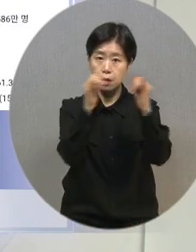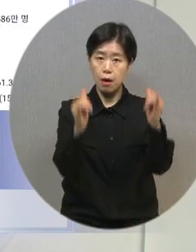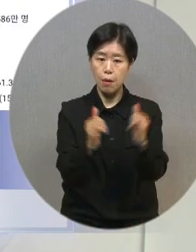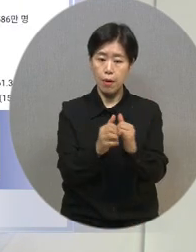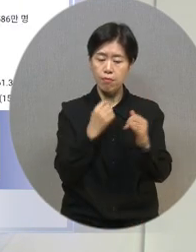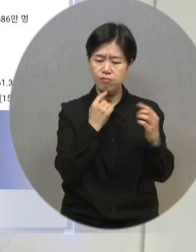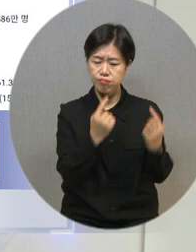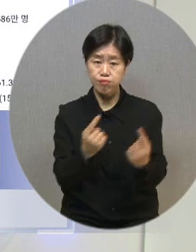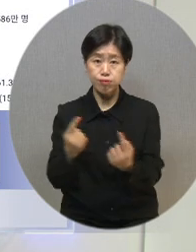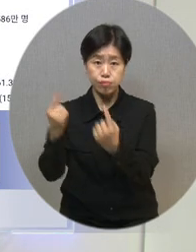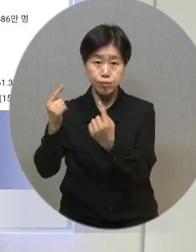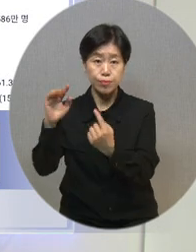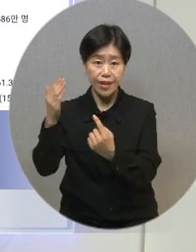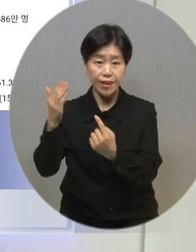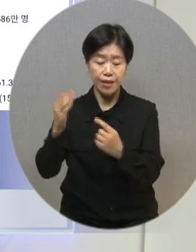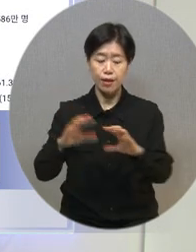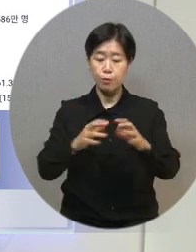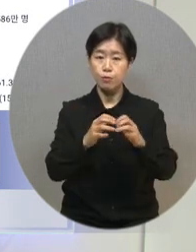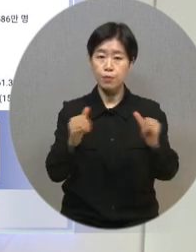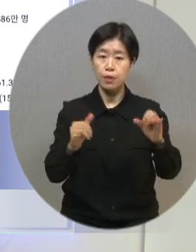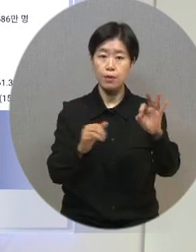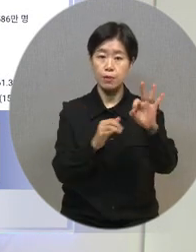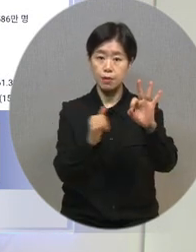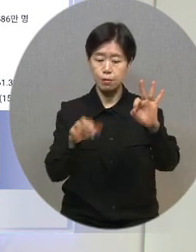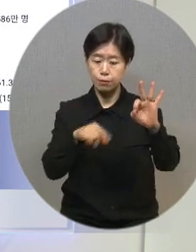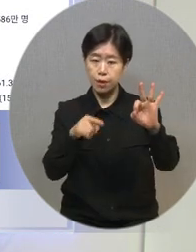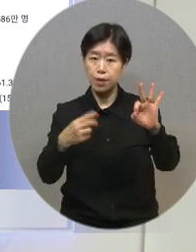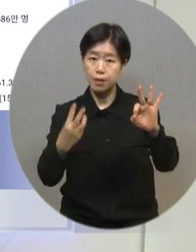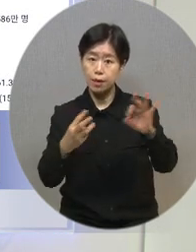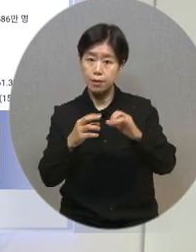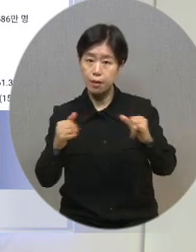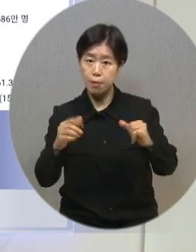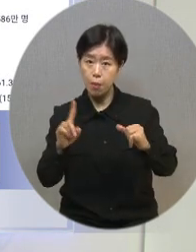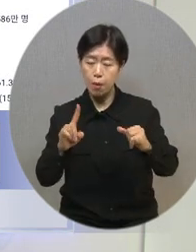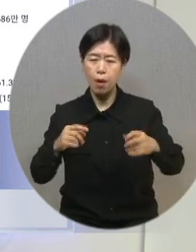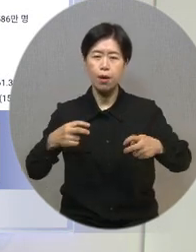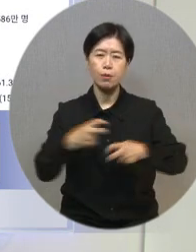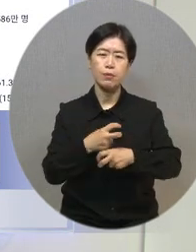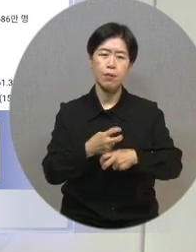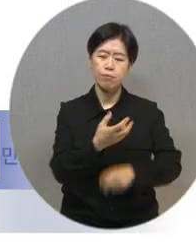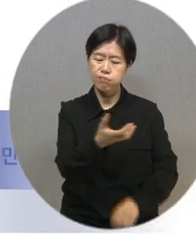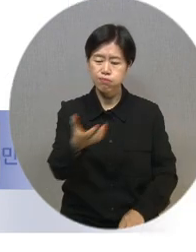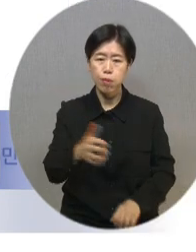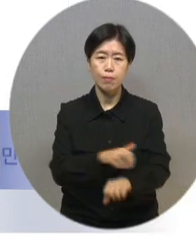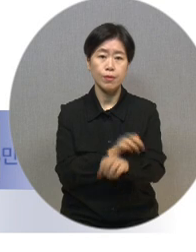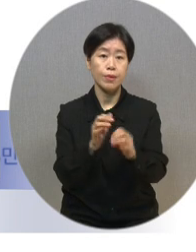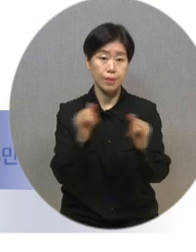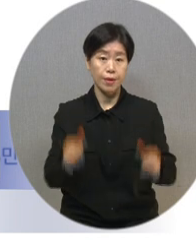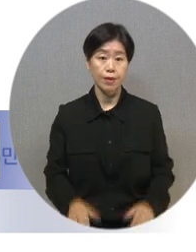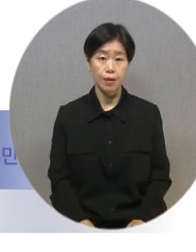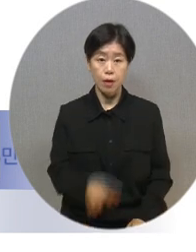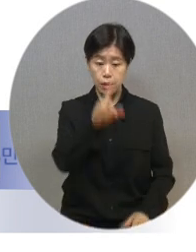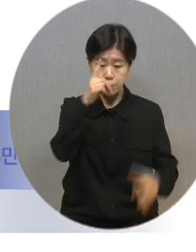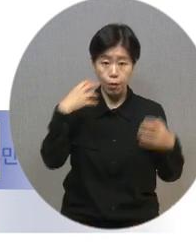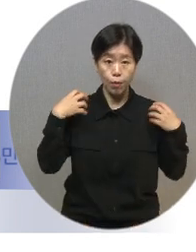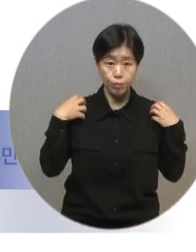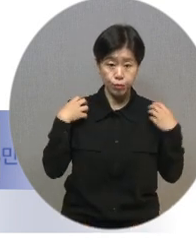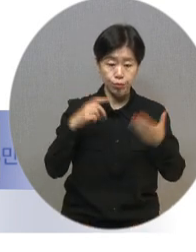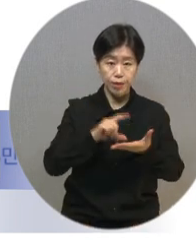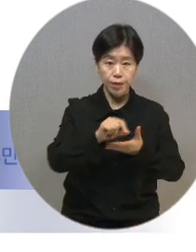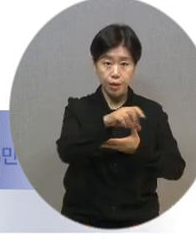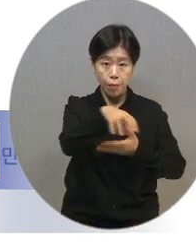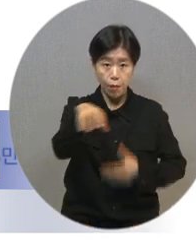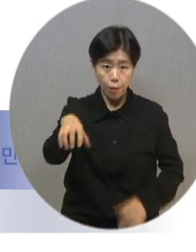사회로 진입한 가운데 국민 10명 중 세 명은 교통 약자로 조사됐습니다 정부와 지자체 이동편의